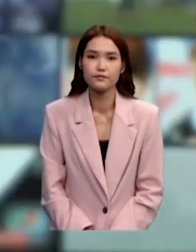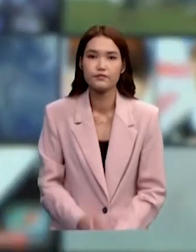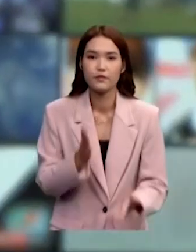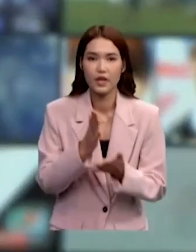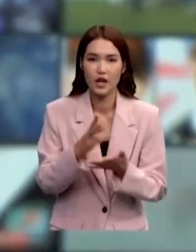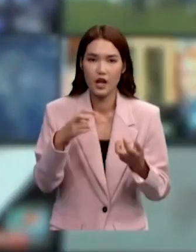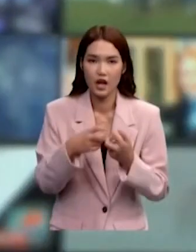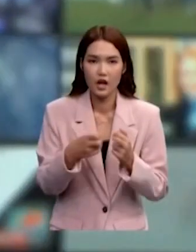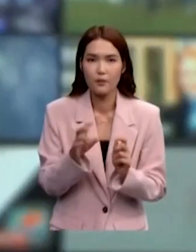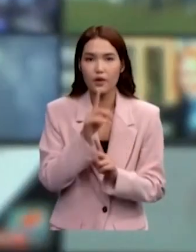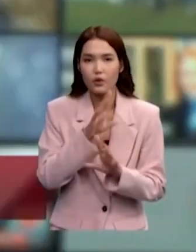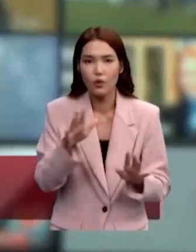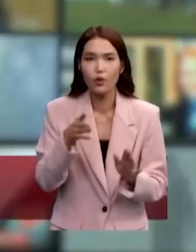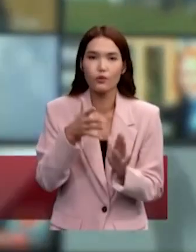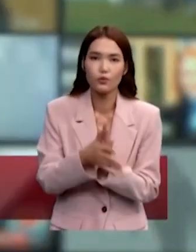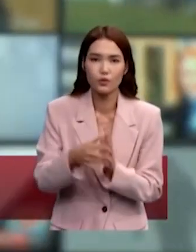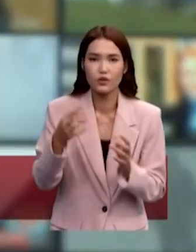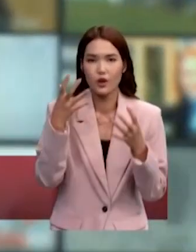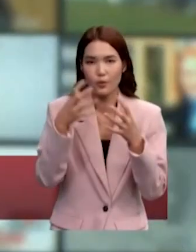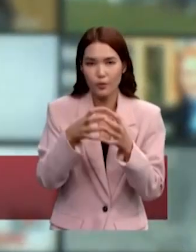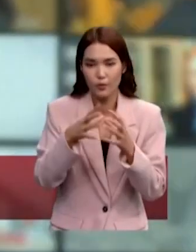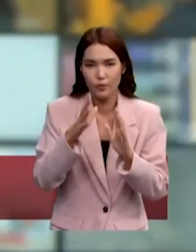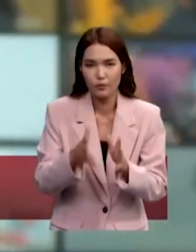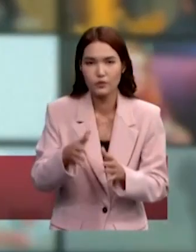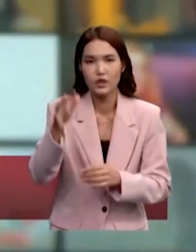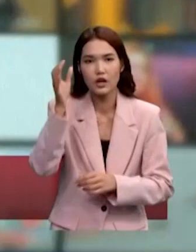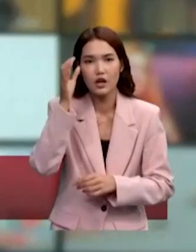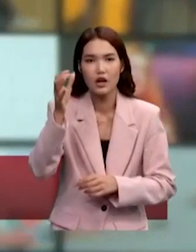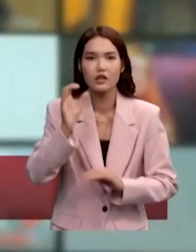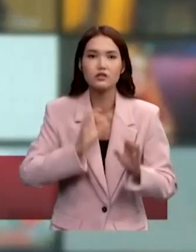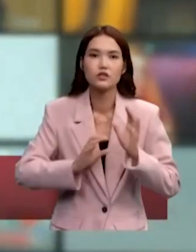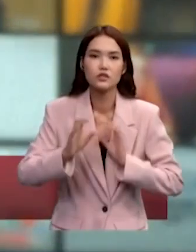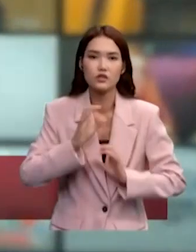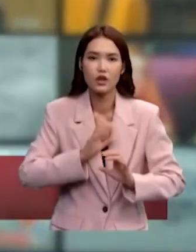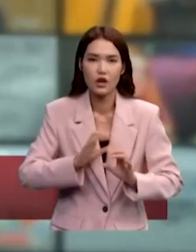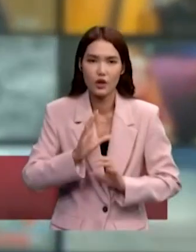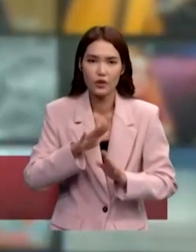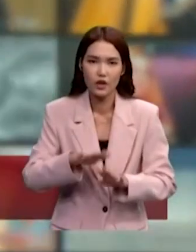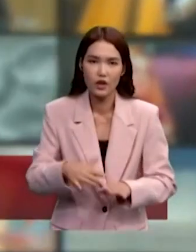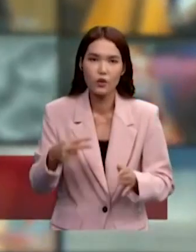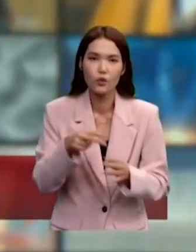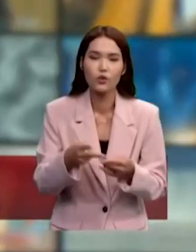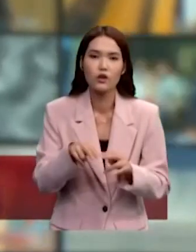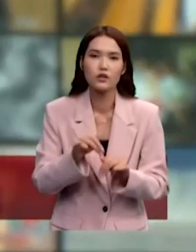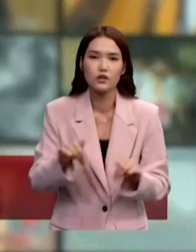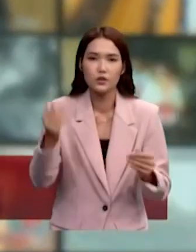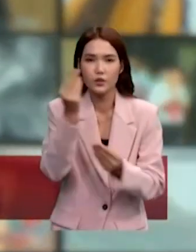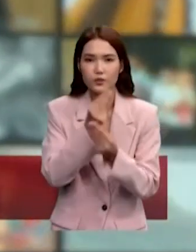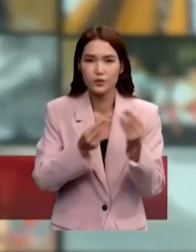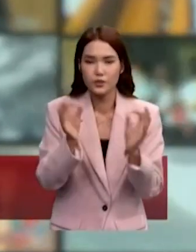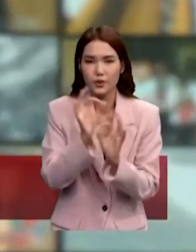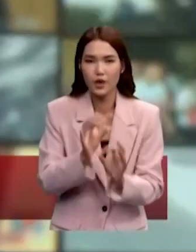Есть проблема не только утечки мозгов, но и соблюдения академической честности в университетах. Угрозой стало стремительное развитие искусственного